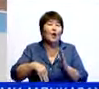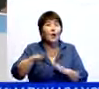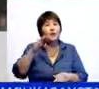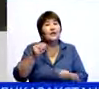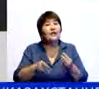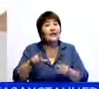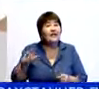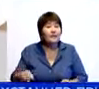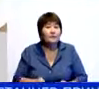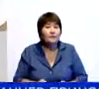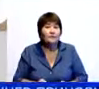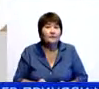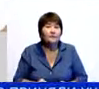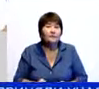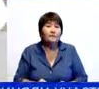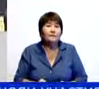игроки.